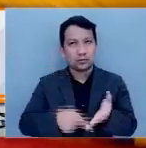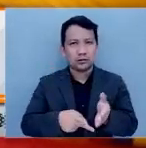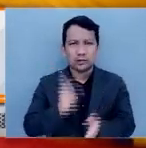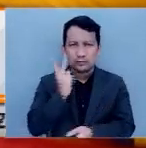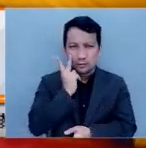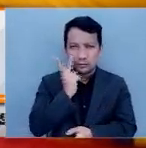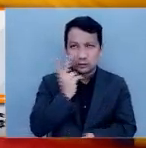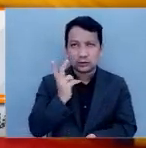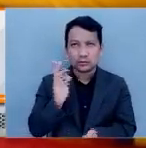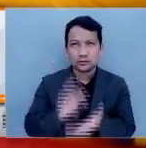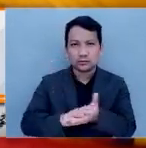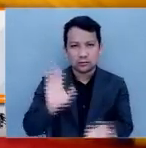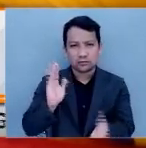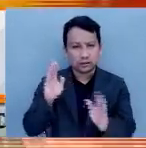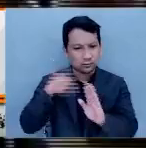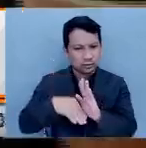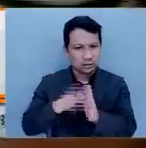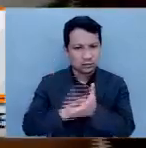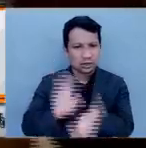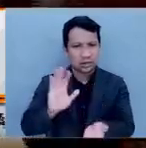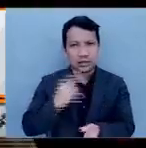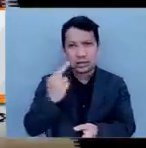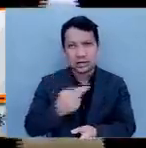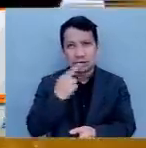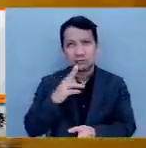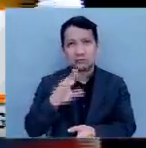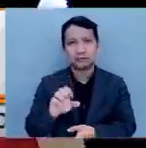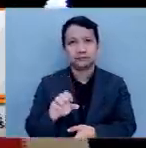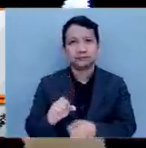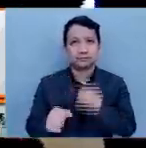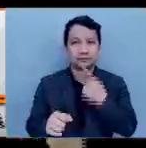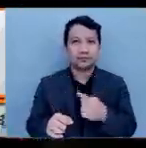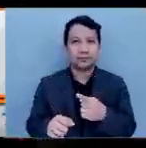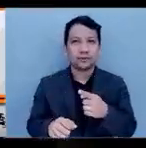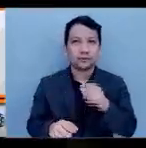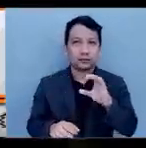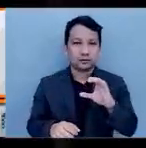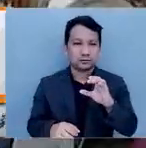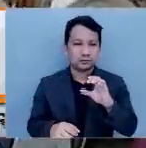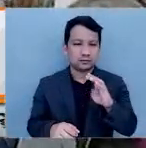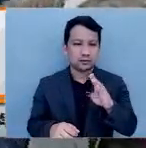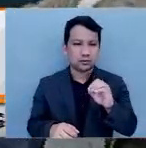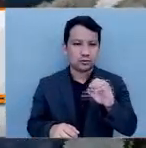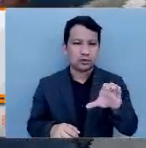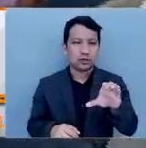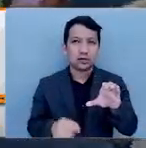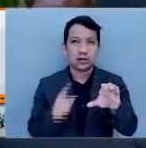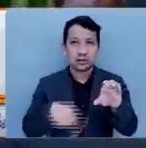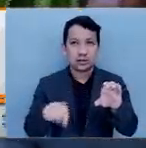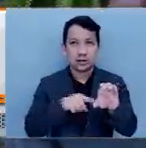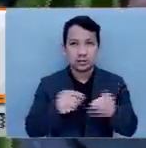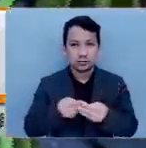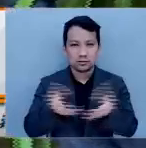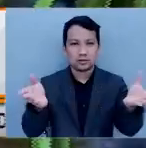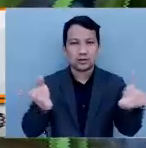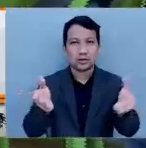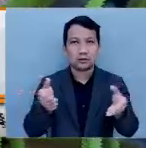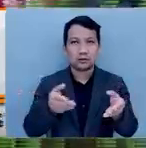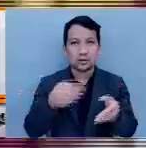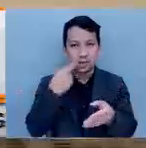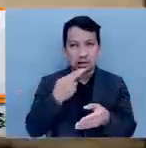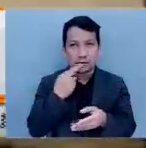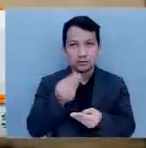natin, kaya nagtaasan ang presyo ng bigas. Sabi naman ng Customs, hindi lang sa Sambuanga Peninsula mamamahagi ng donasyong